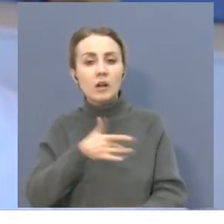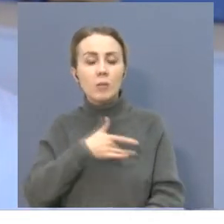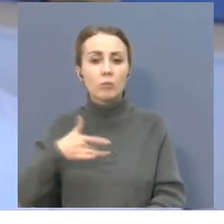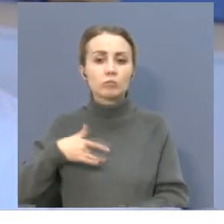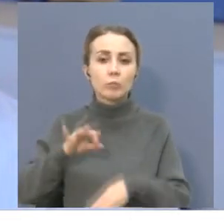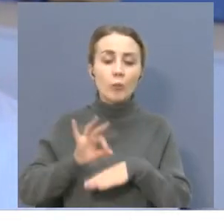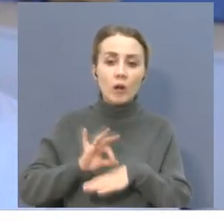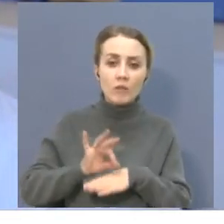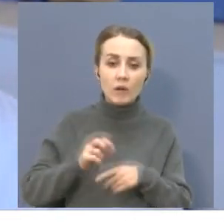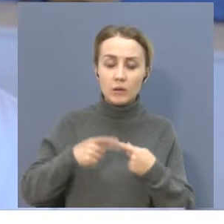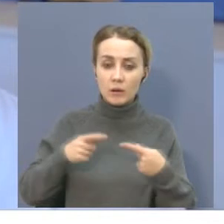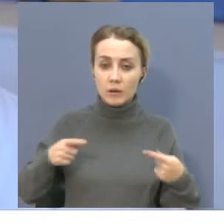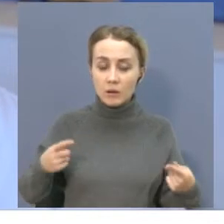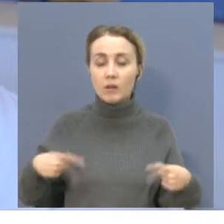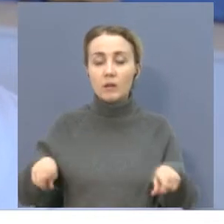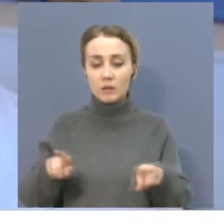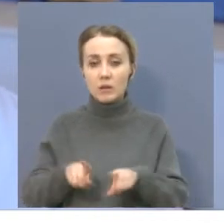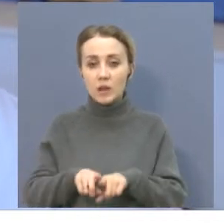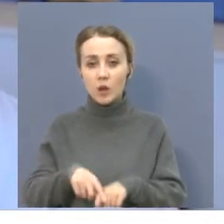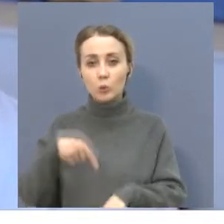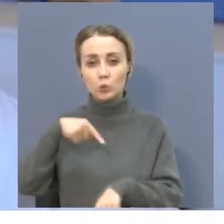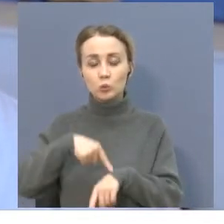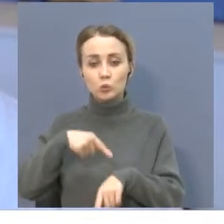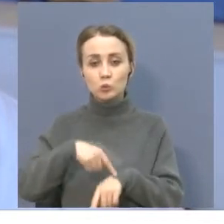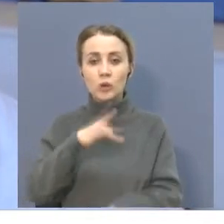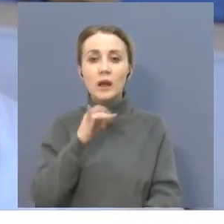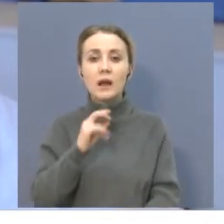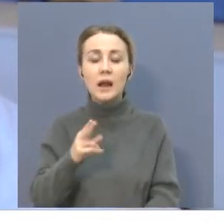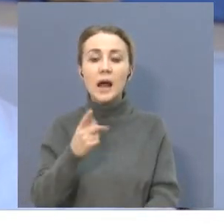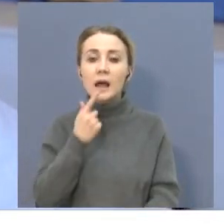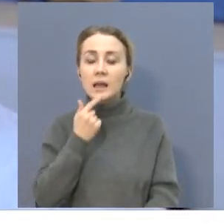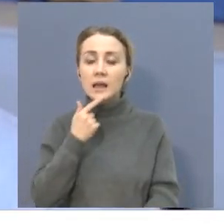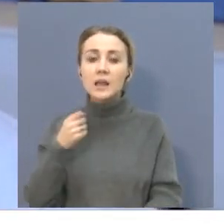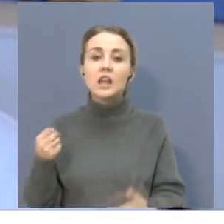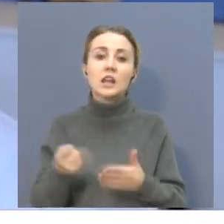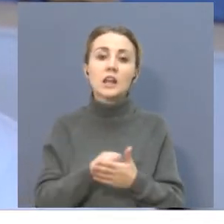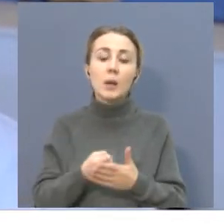шарамен жақсартуға болады. Бірақ бұл кейде мүмкін емес. Ондайда құтқарудың жалғыз